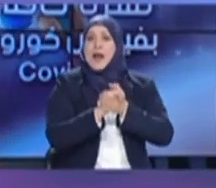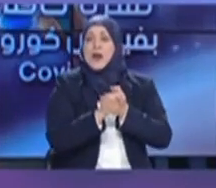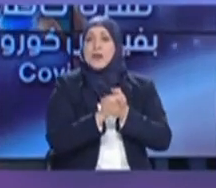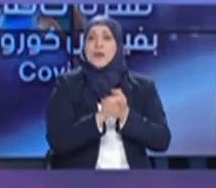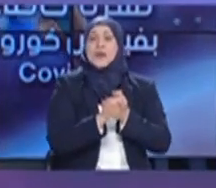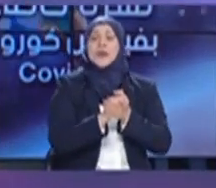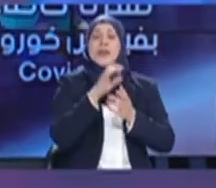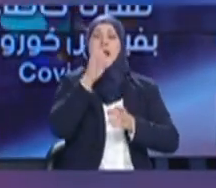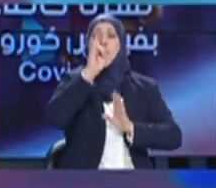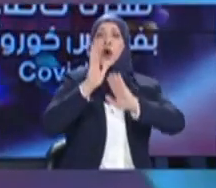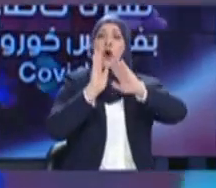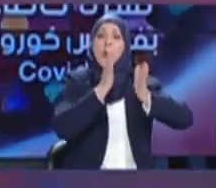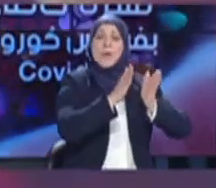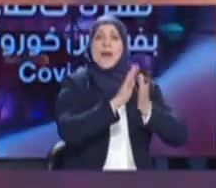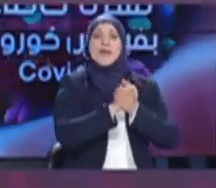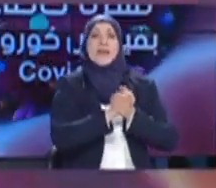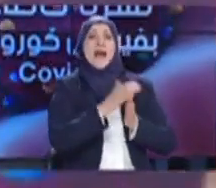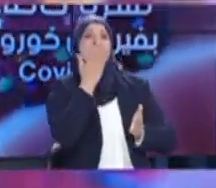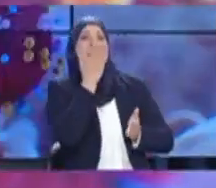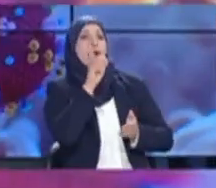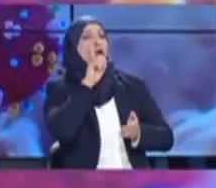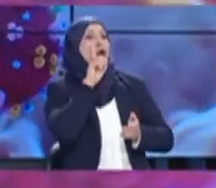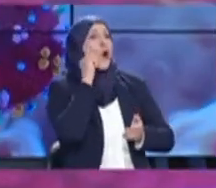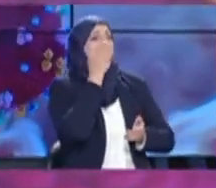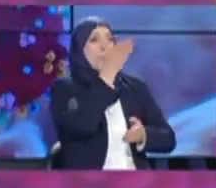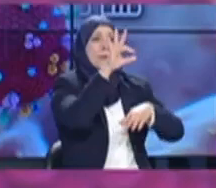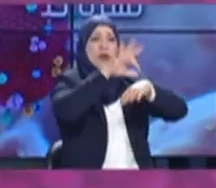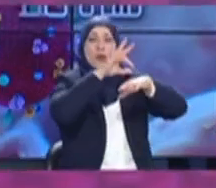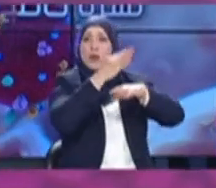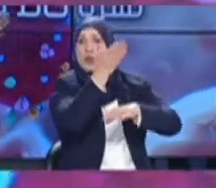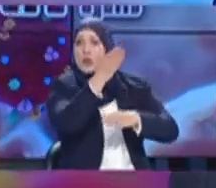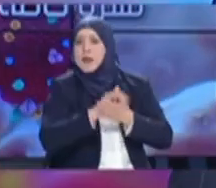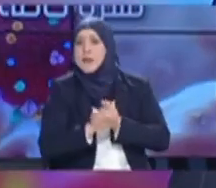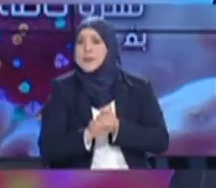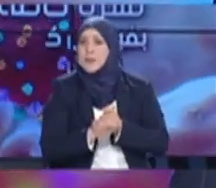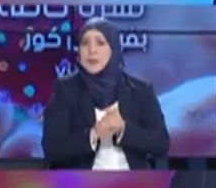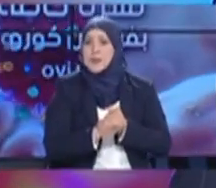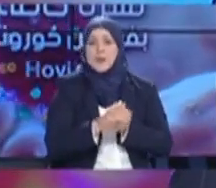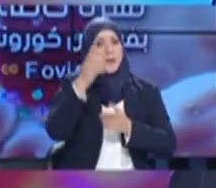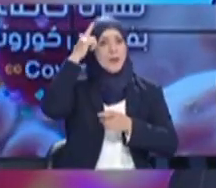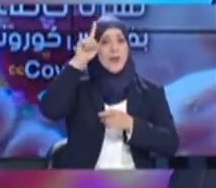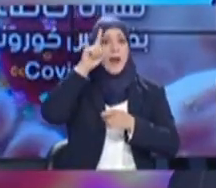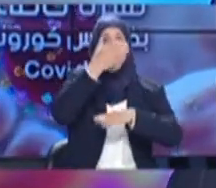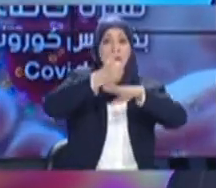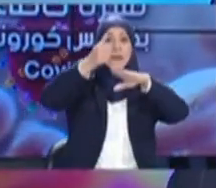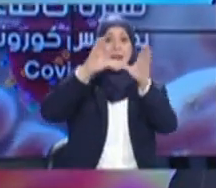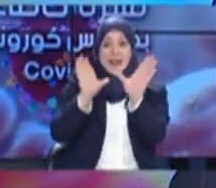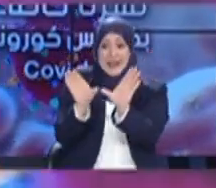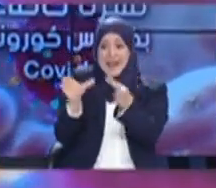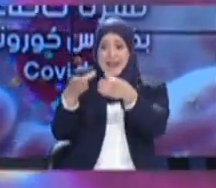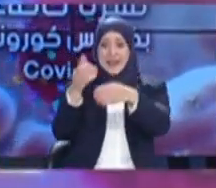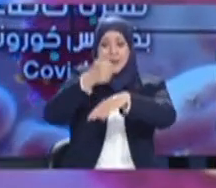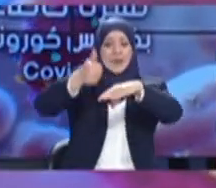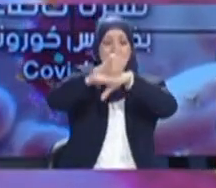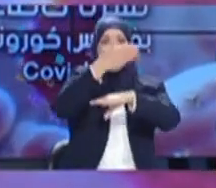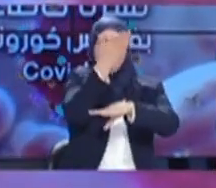المستشفيات ومعك الدكتور بلكحل. بالنسبة ل القسم اللي ترأسه سيادتك، نعرف اللي